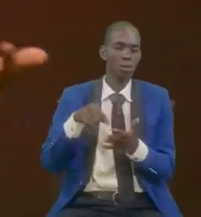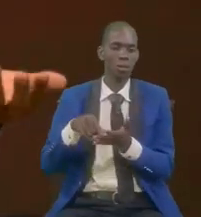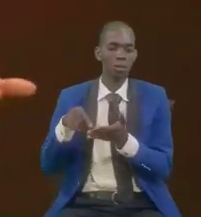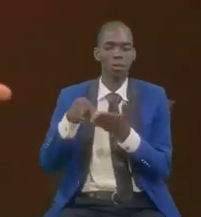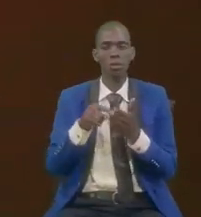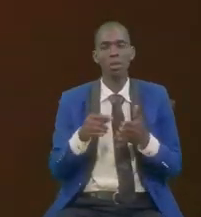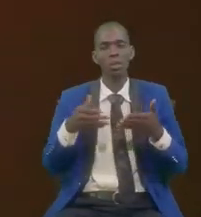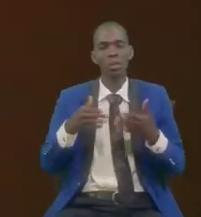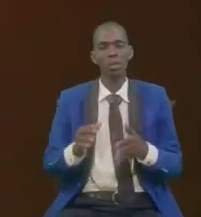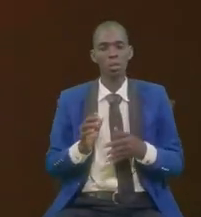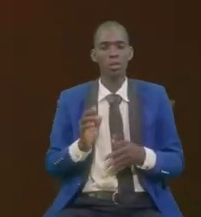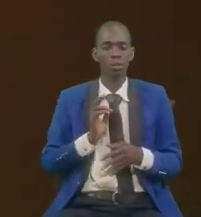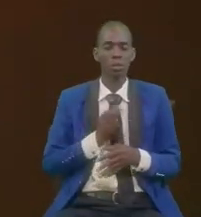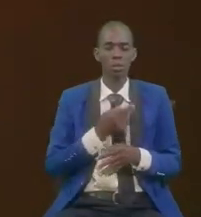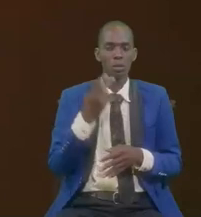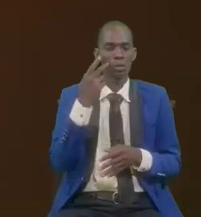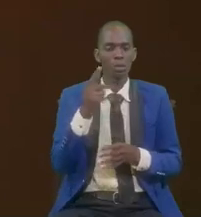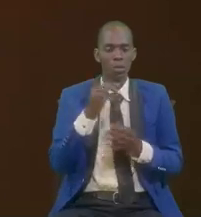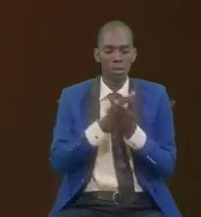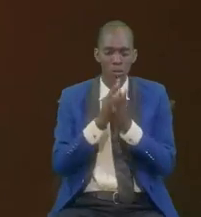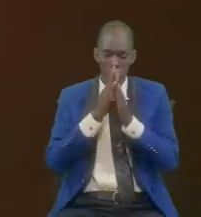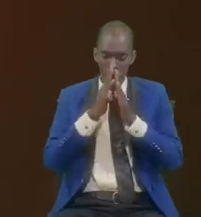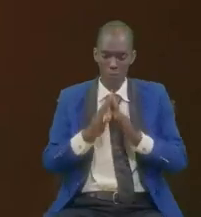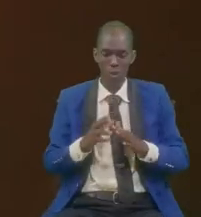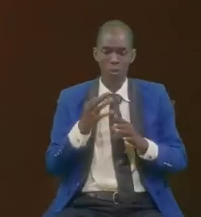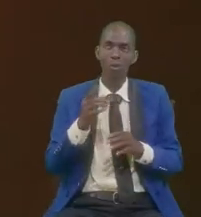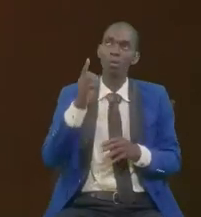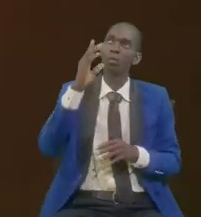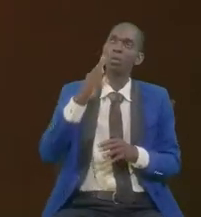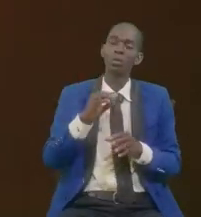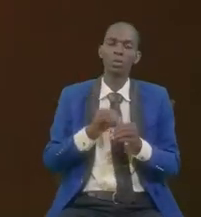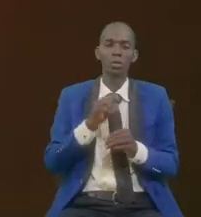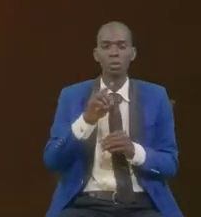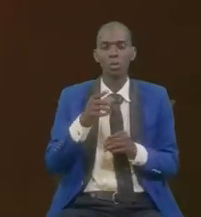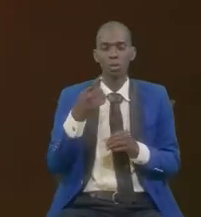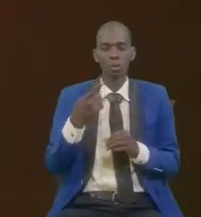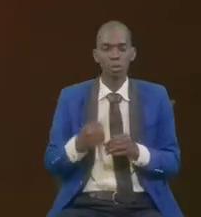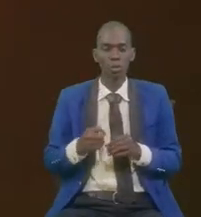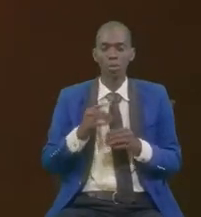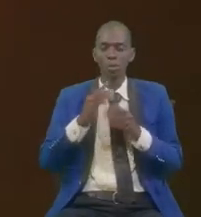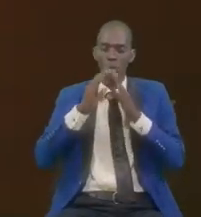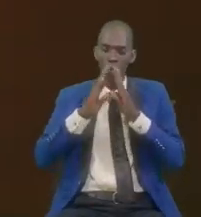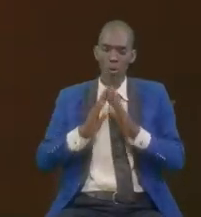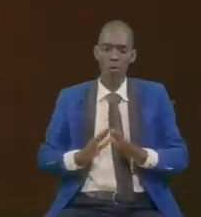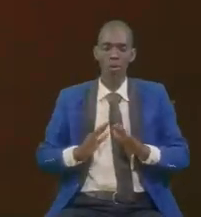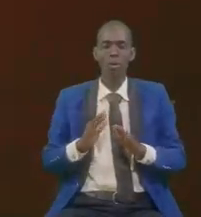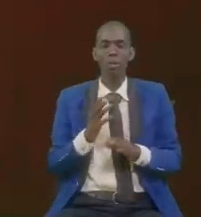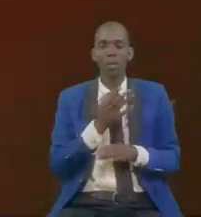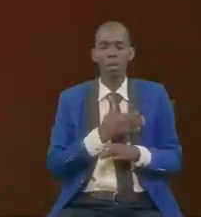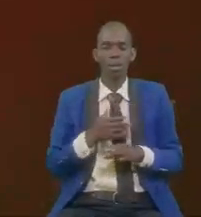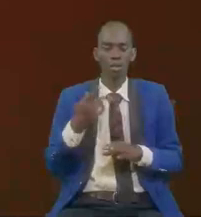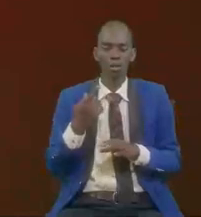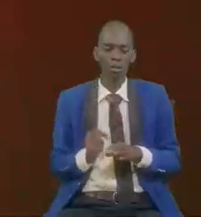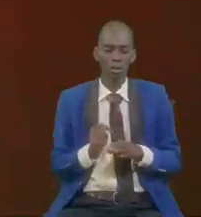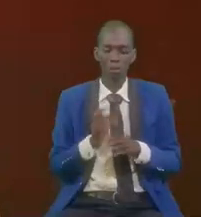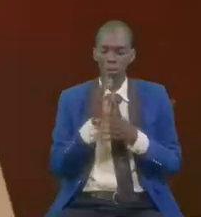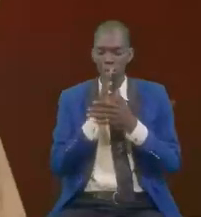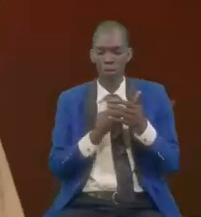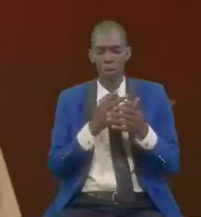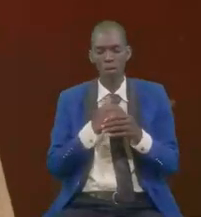Voyez la paix de Dieu en vous, la sérénité, le calme, et voyez le respect